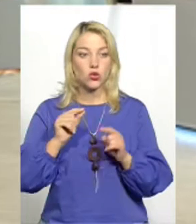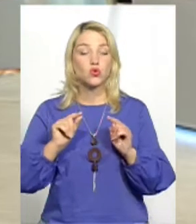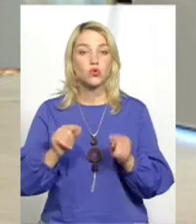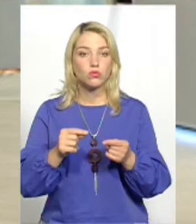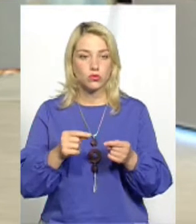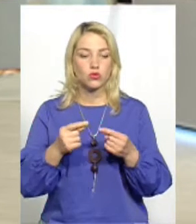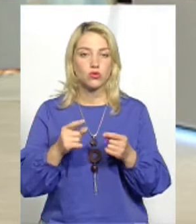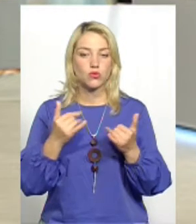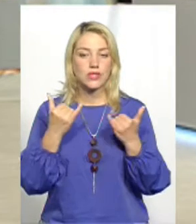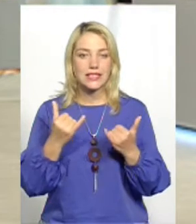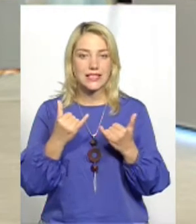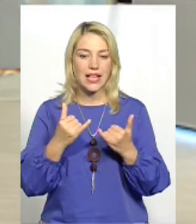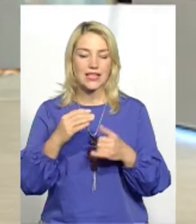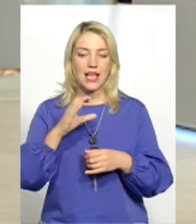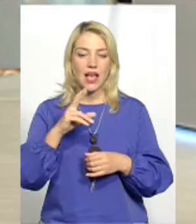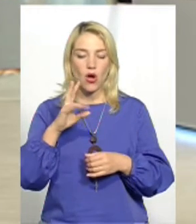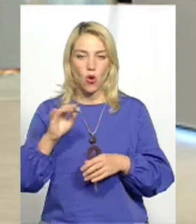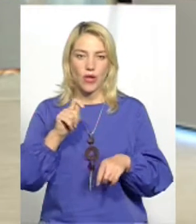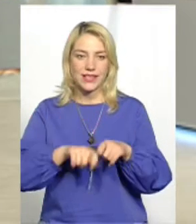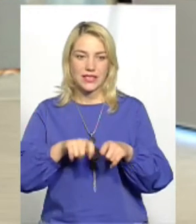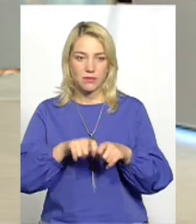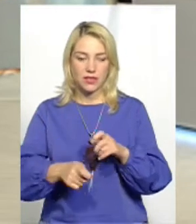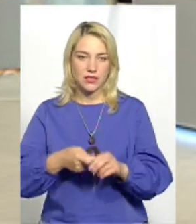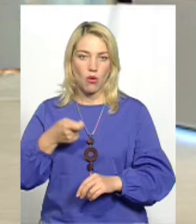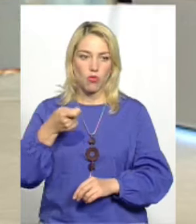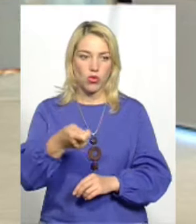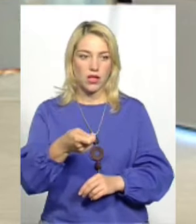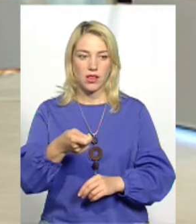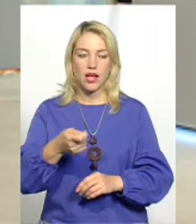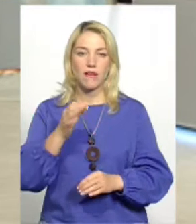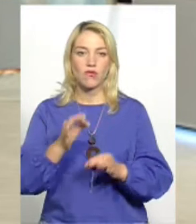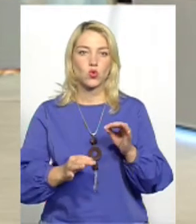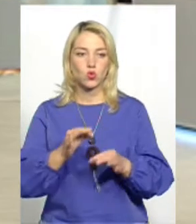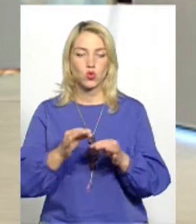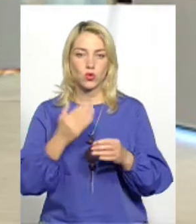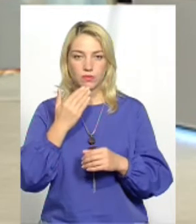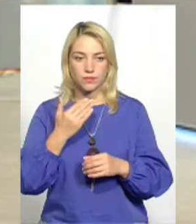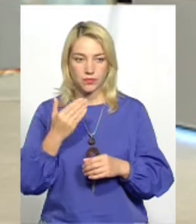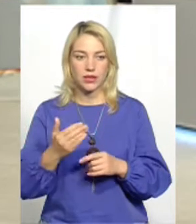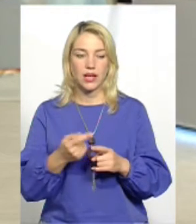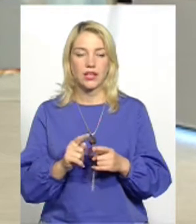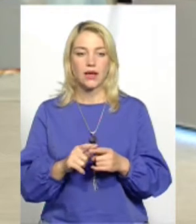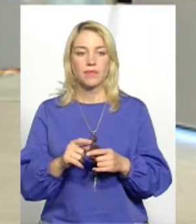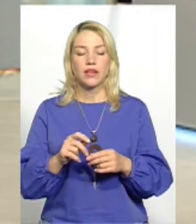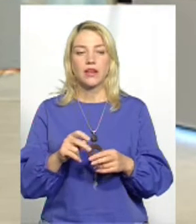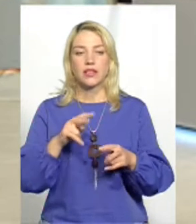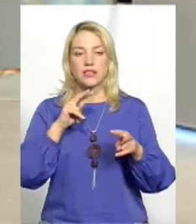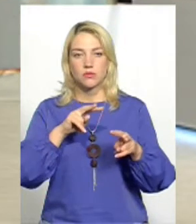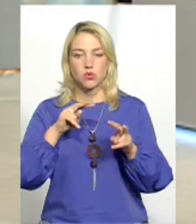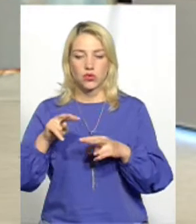Чому саме зараз екологічна інспекція подала позов до суду? Дивіться, ситуація